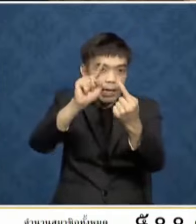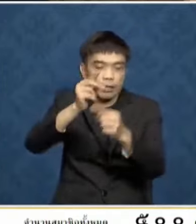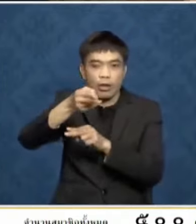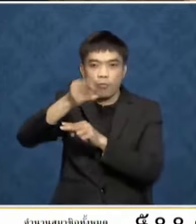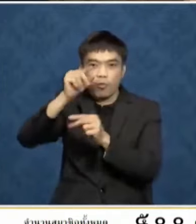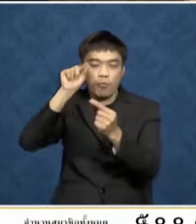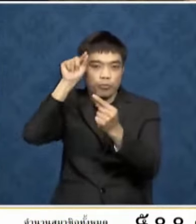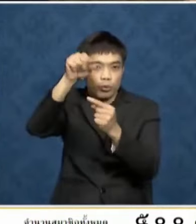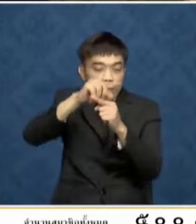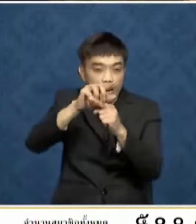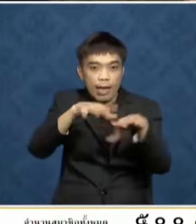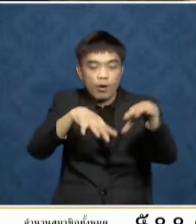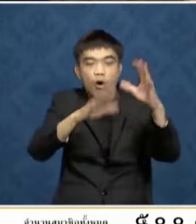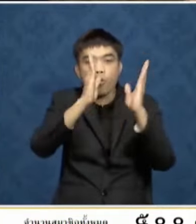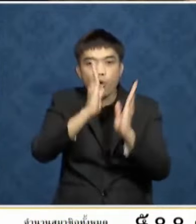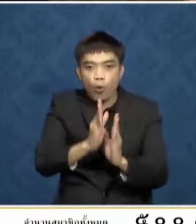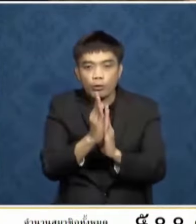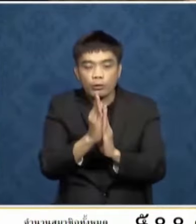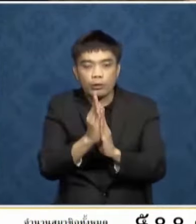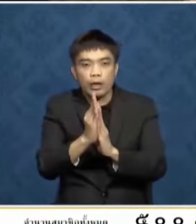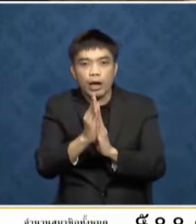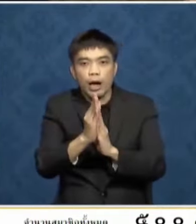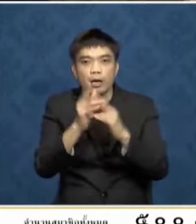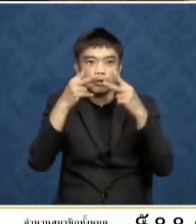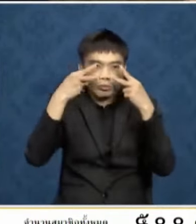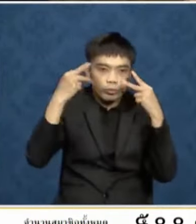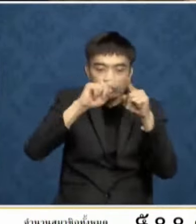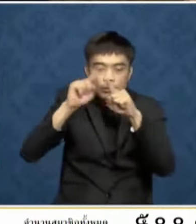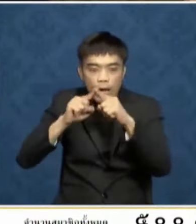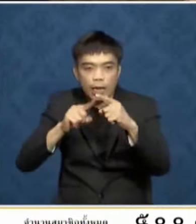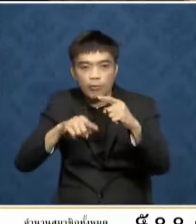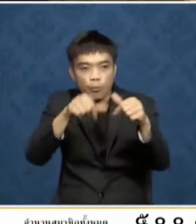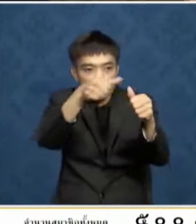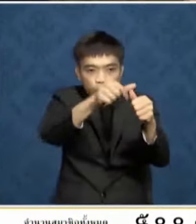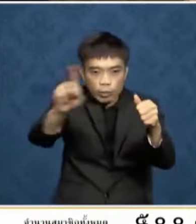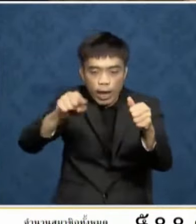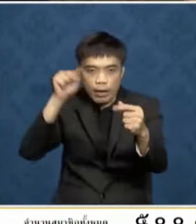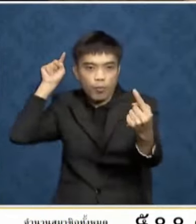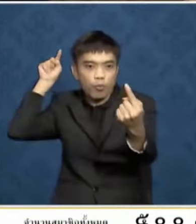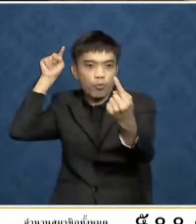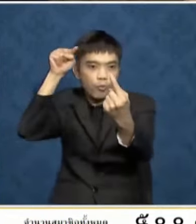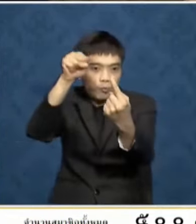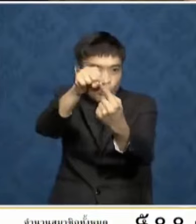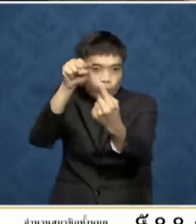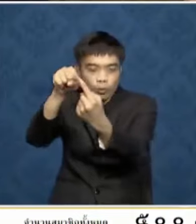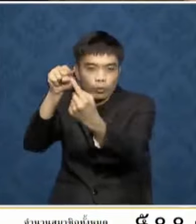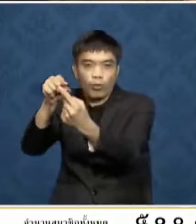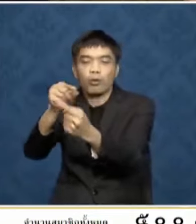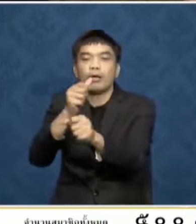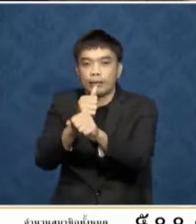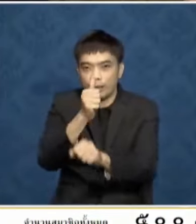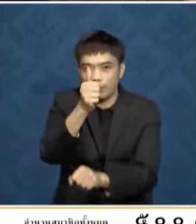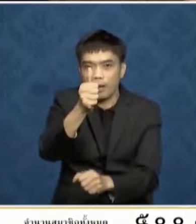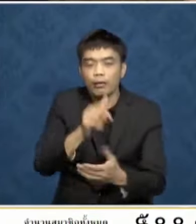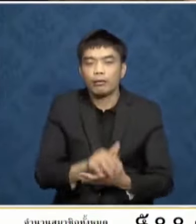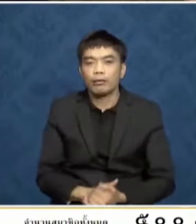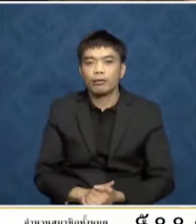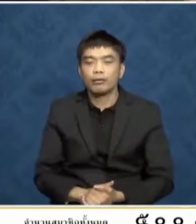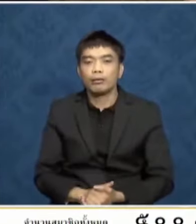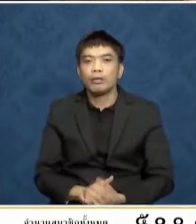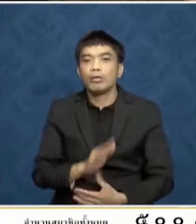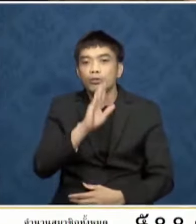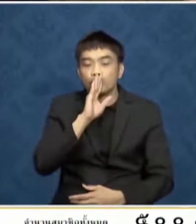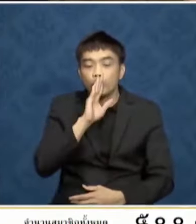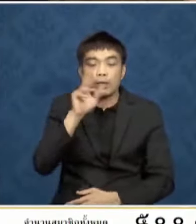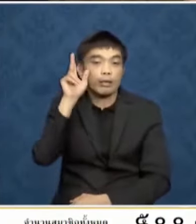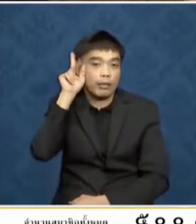และการรวงตำแหน่งหลอกคาศึกซึงสเหลานี้กจะเป็นจดแข็ของอาวุยุกให่อยางเช่นเครื่องบน F35 อด้วยเพราะะนั้นการหา